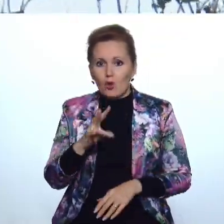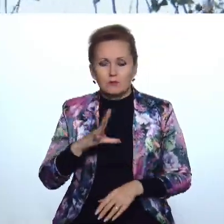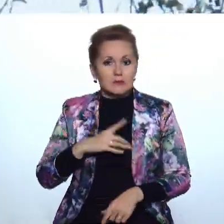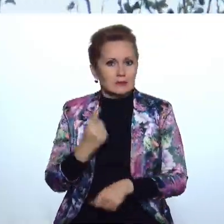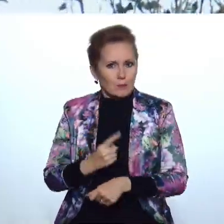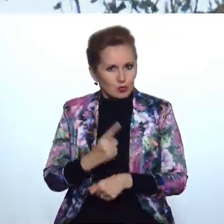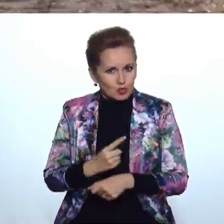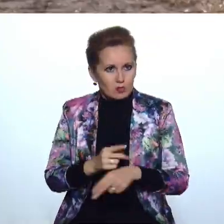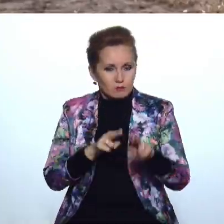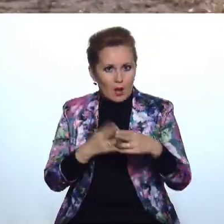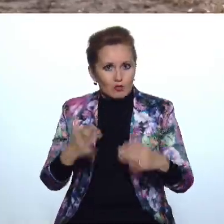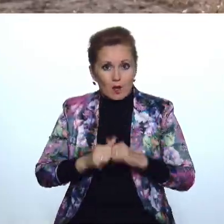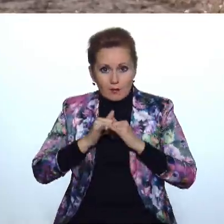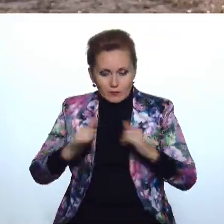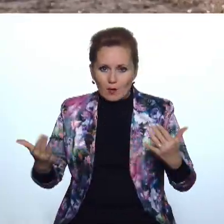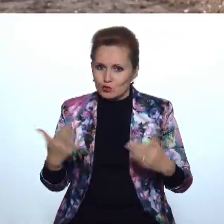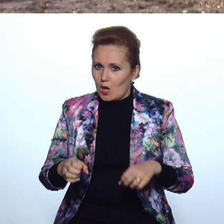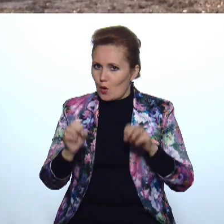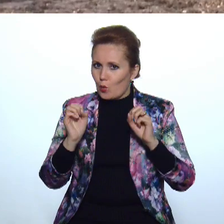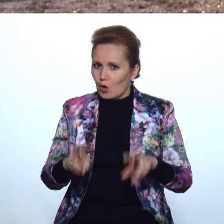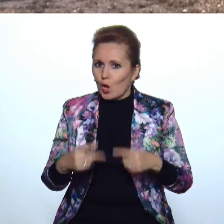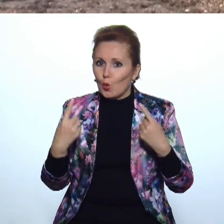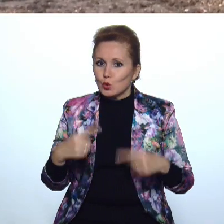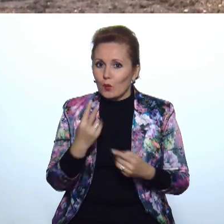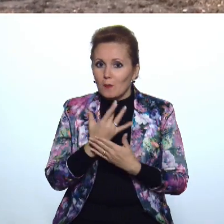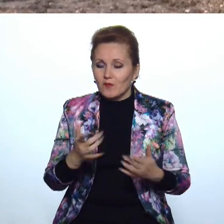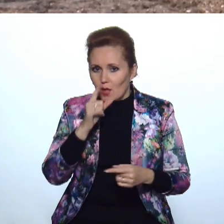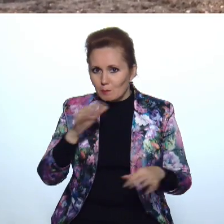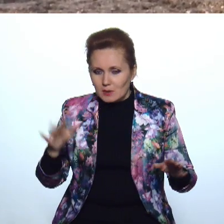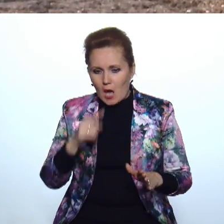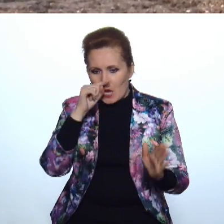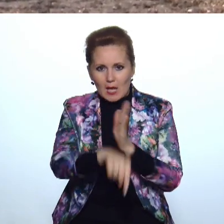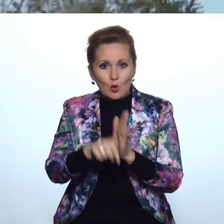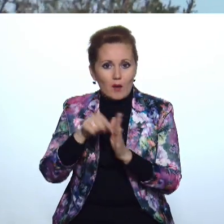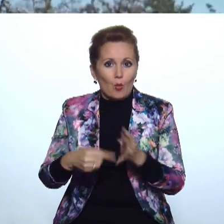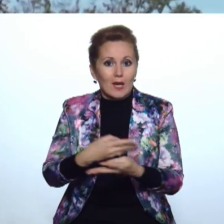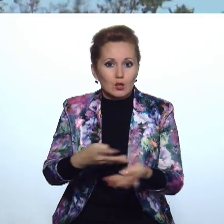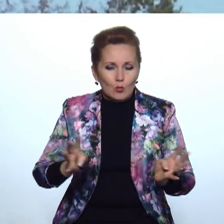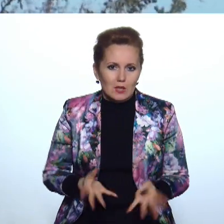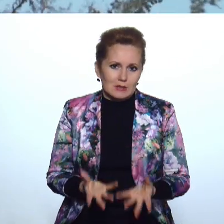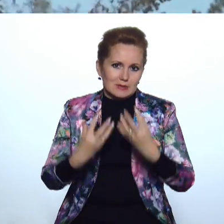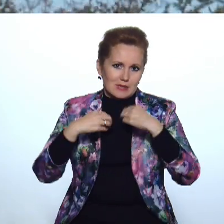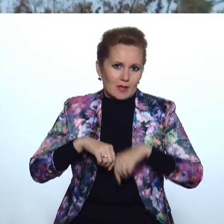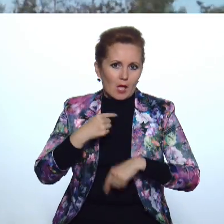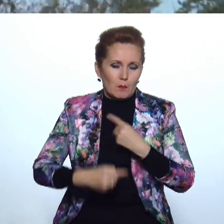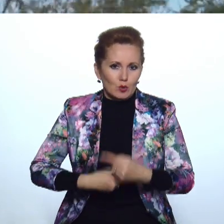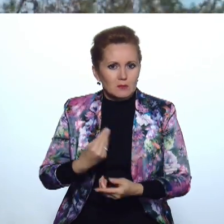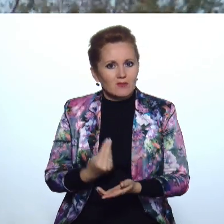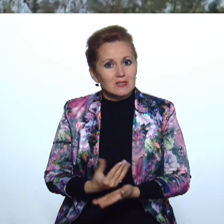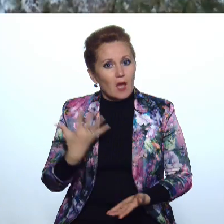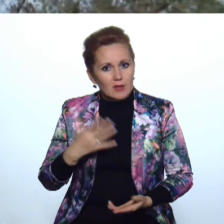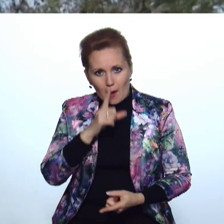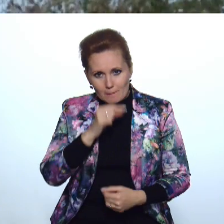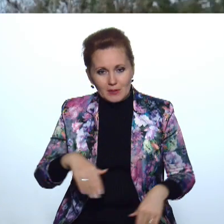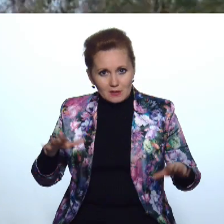запрещено. Они расплодились и теперь угрожают другим видам пернатых. Разоряют гнезда и съедают потомство ценных промысловых птиц. Между